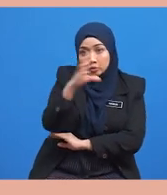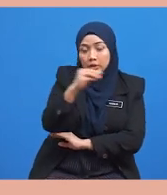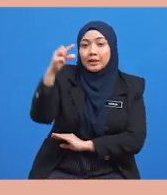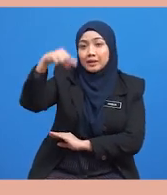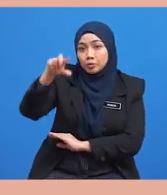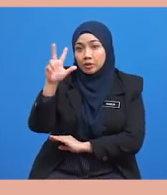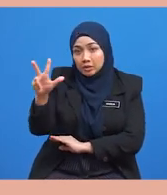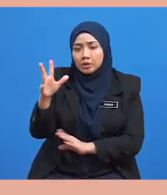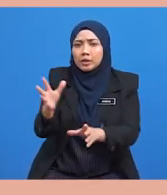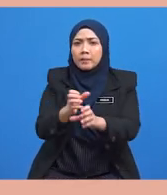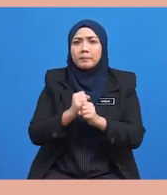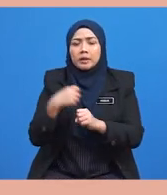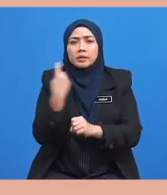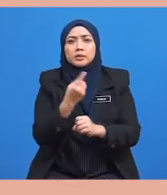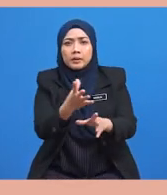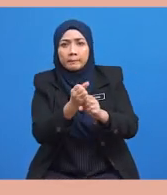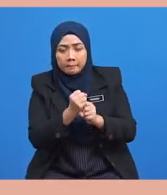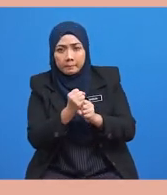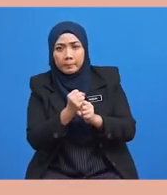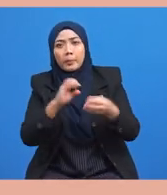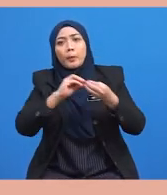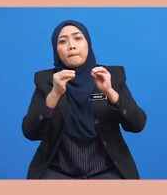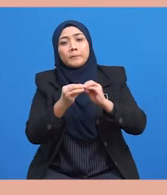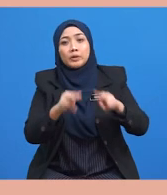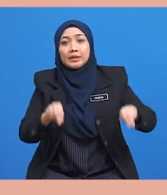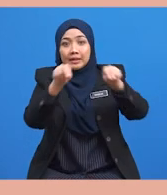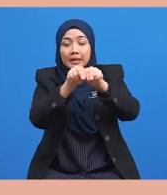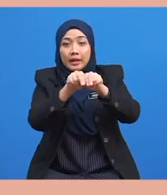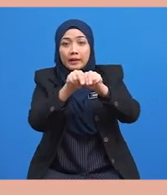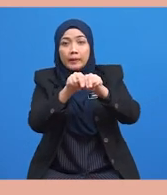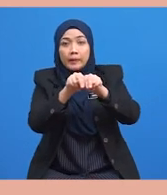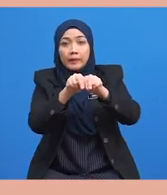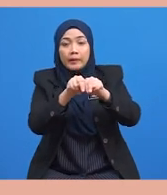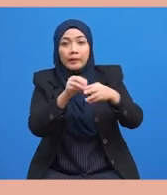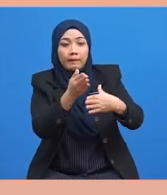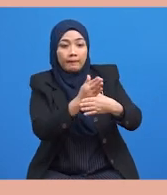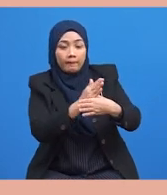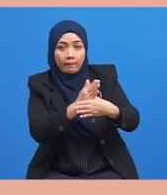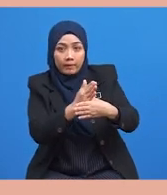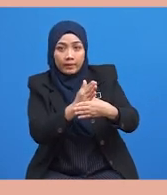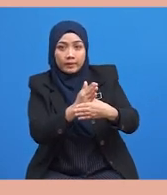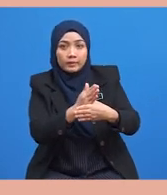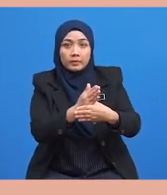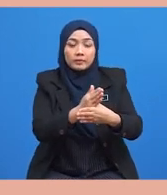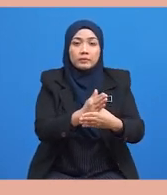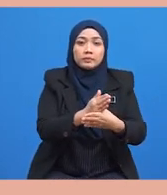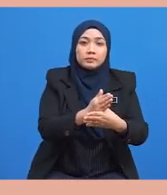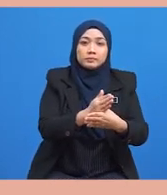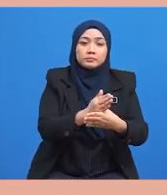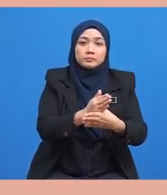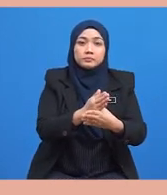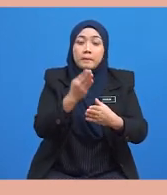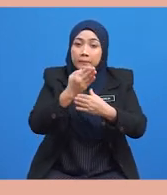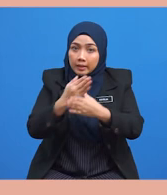dapat diperoleh dengan mencari nilai purata antara dua data pada kedudukan tengah-tengah bahagian